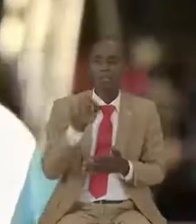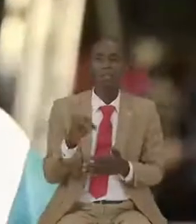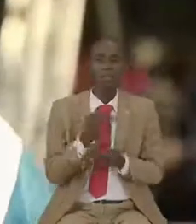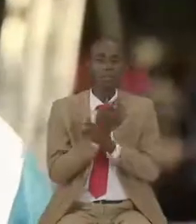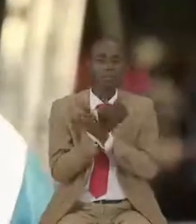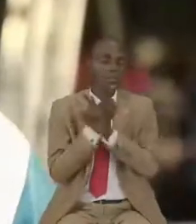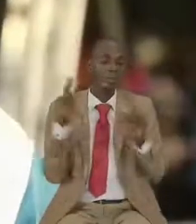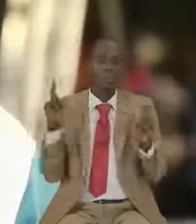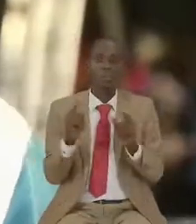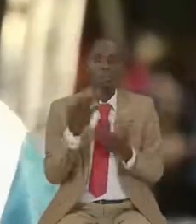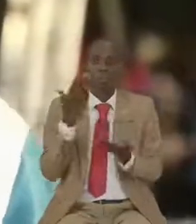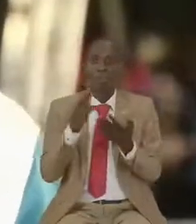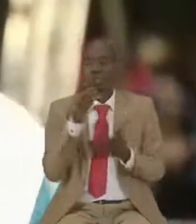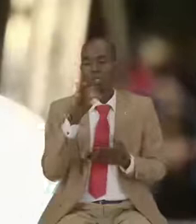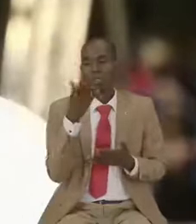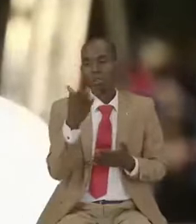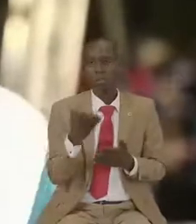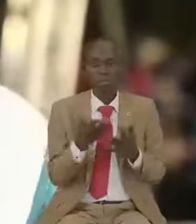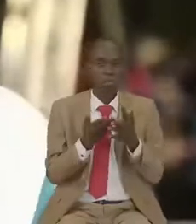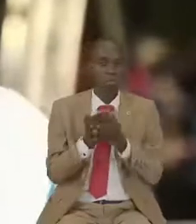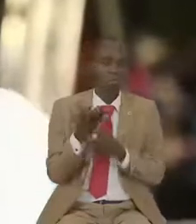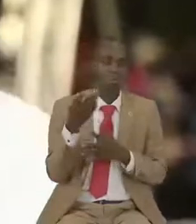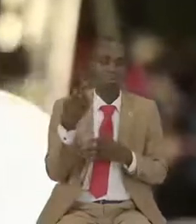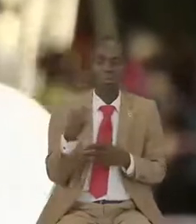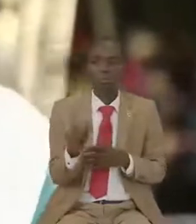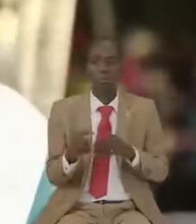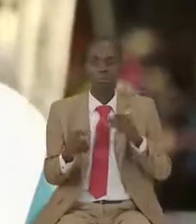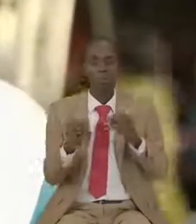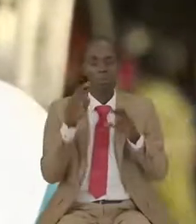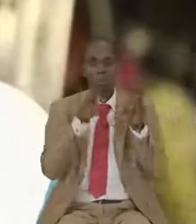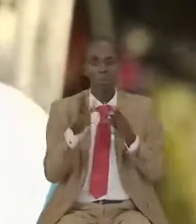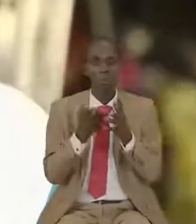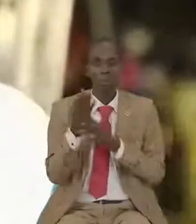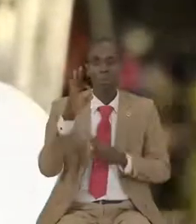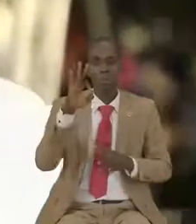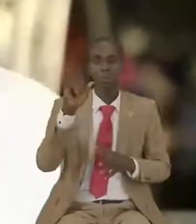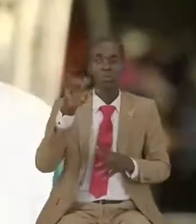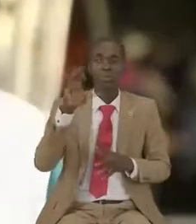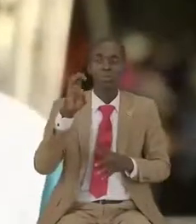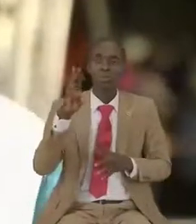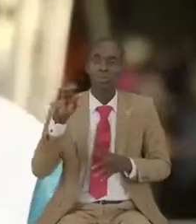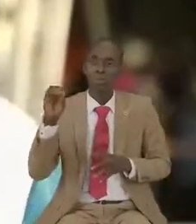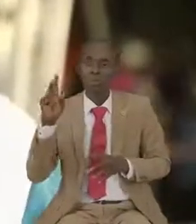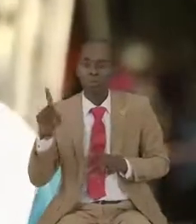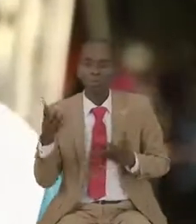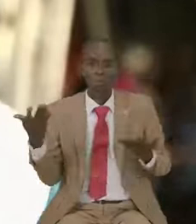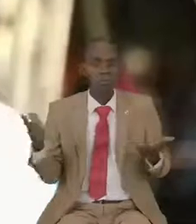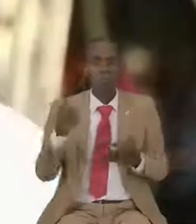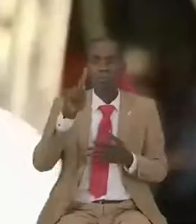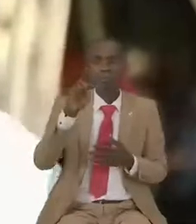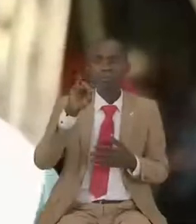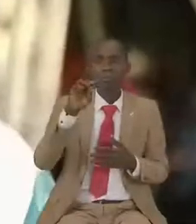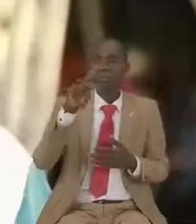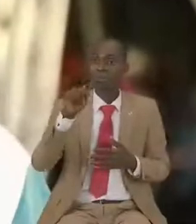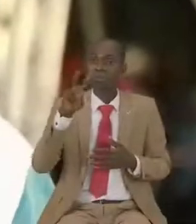Et si vous êtes en ligne, vous venez de donner votre vie au Seigneur après ce message. S'il vous plaît, regardez